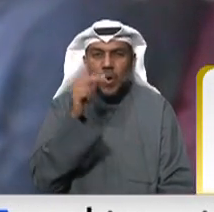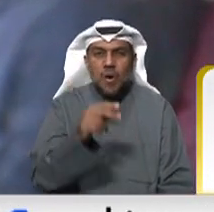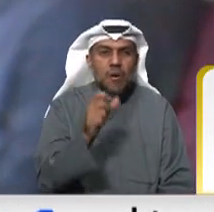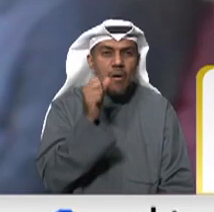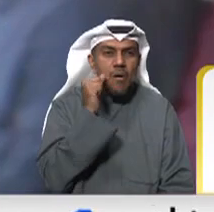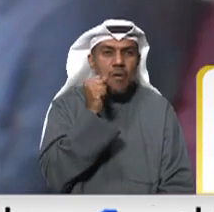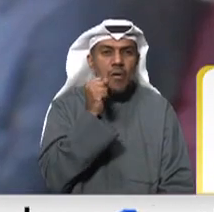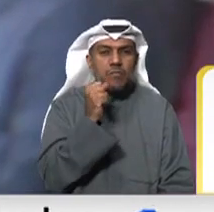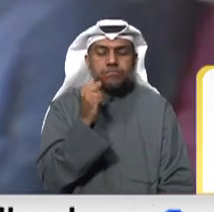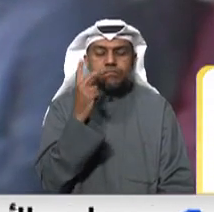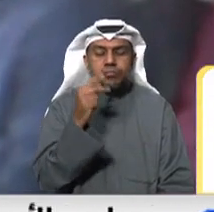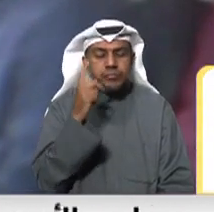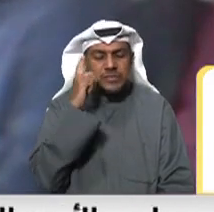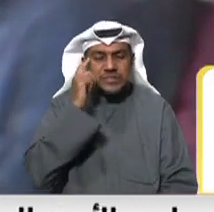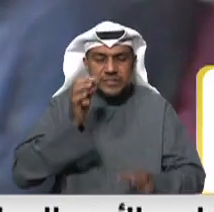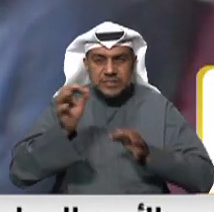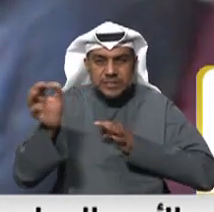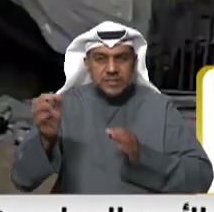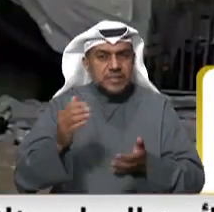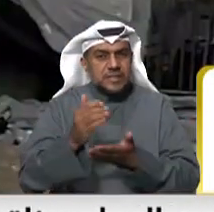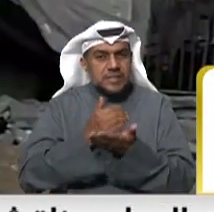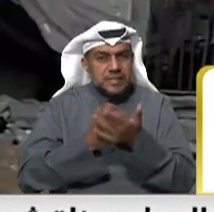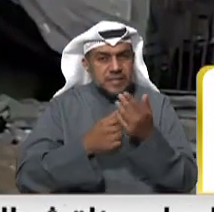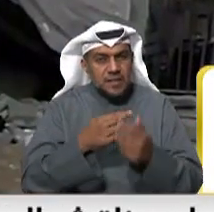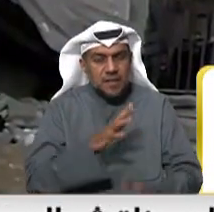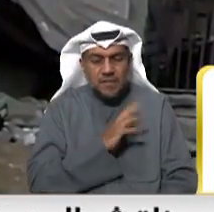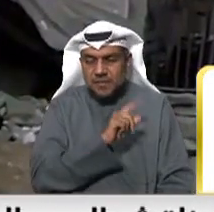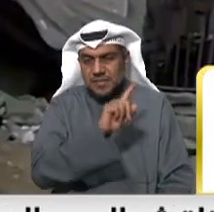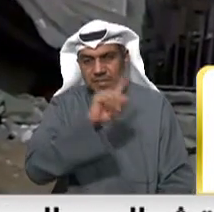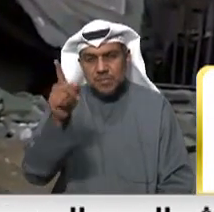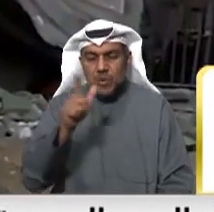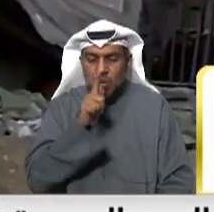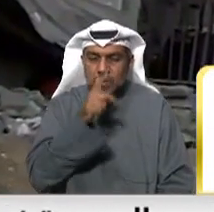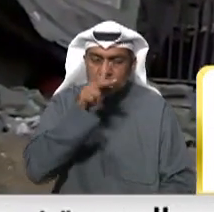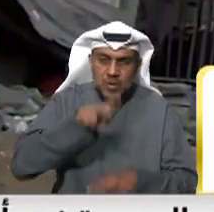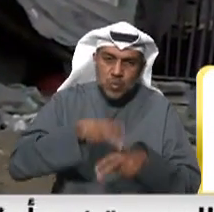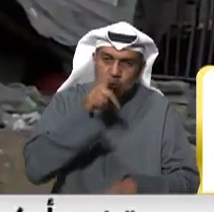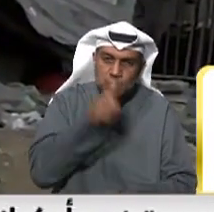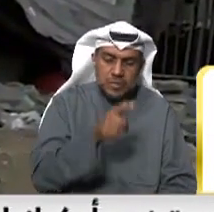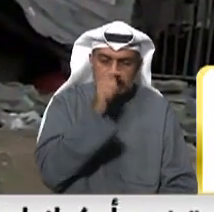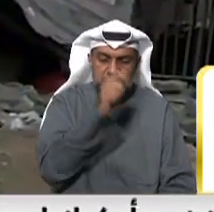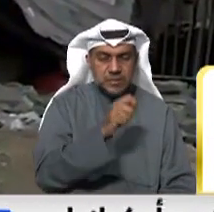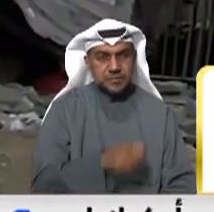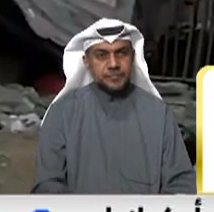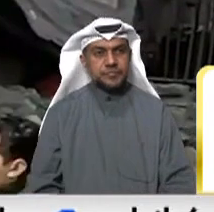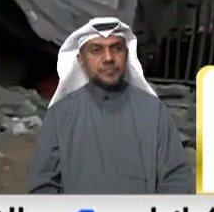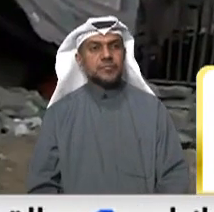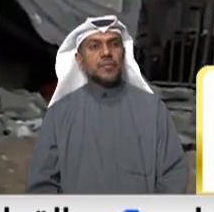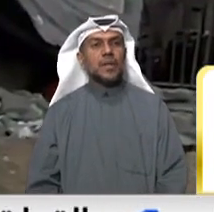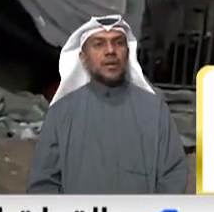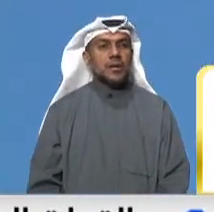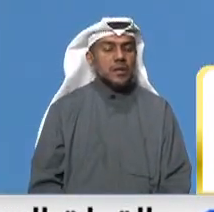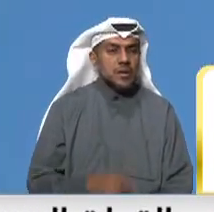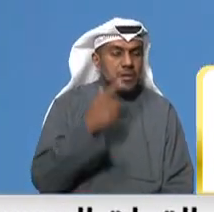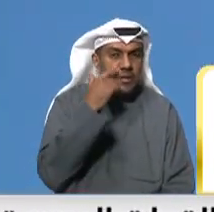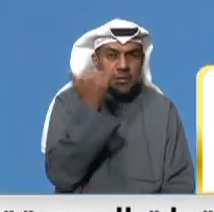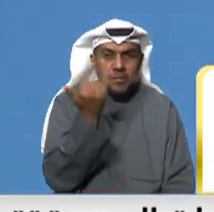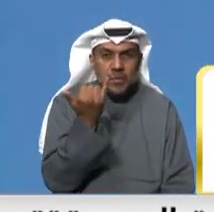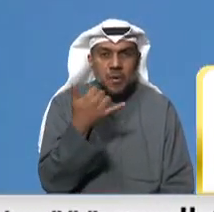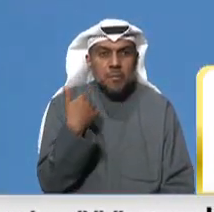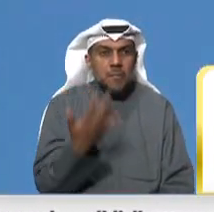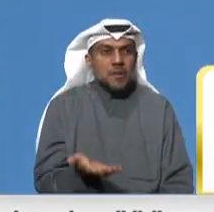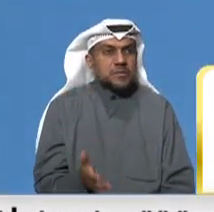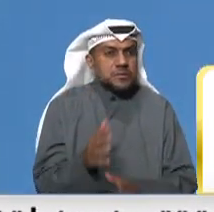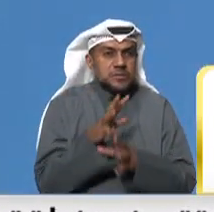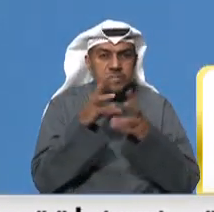في مجريات الأمور الاقتصادية والحياتية للشعب الفلسطيني. انعدام مقومات الحياة الأساسية في قطاع غزة هي